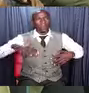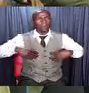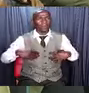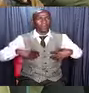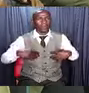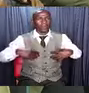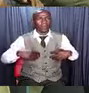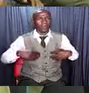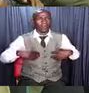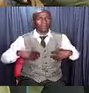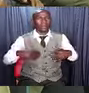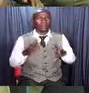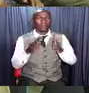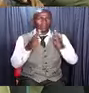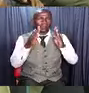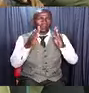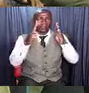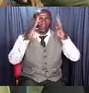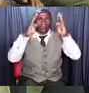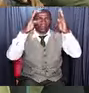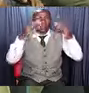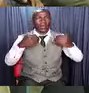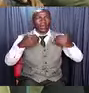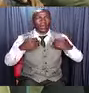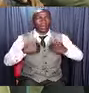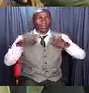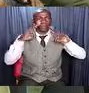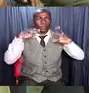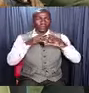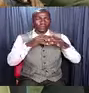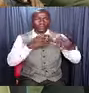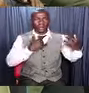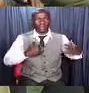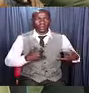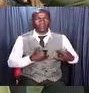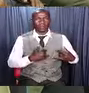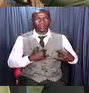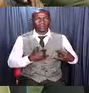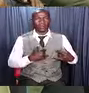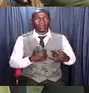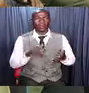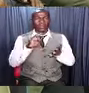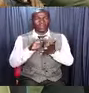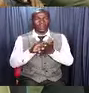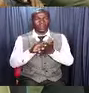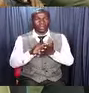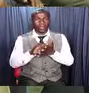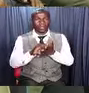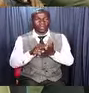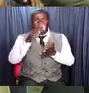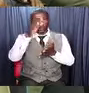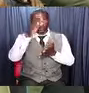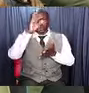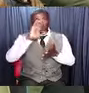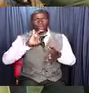should be happy. Uwe na shangwe. And be joyful. Uwe na amani moyoni mwako. And have peace in your heart. Kwamba kusudi la Mungu ni jema